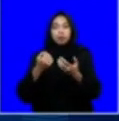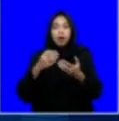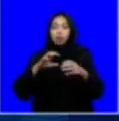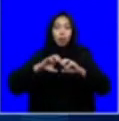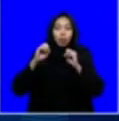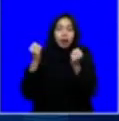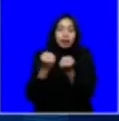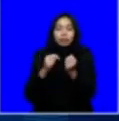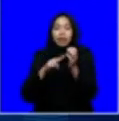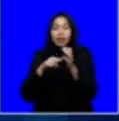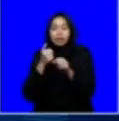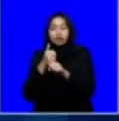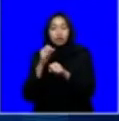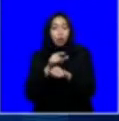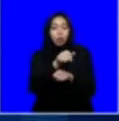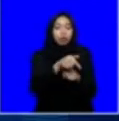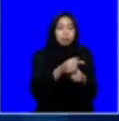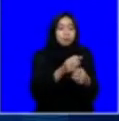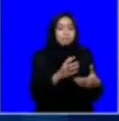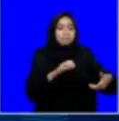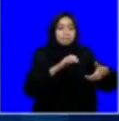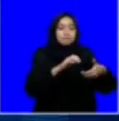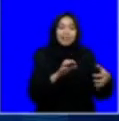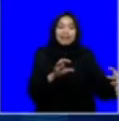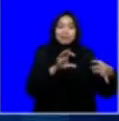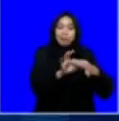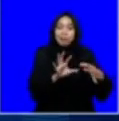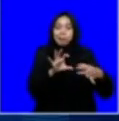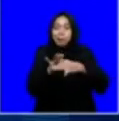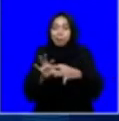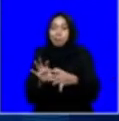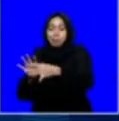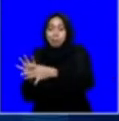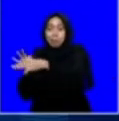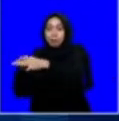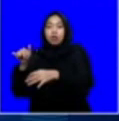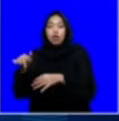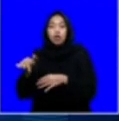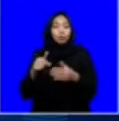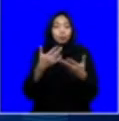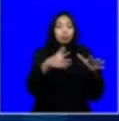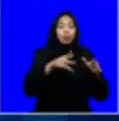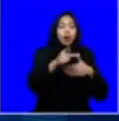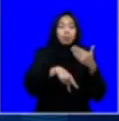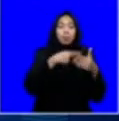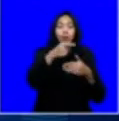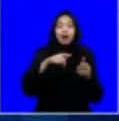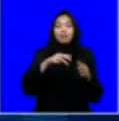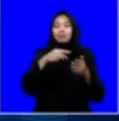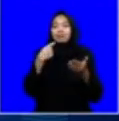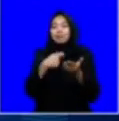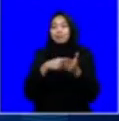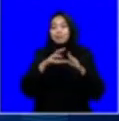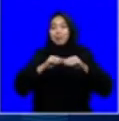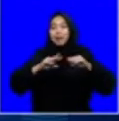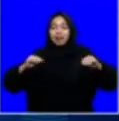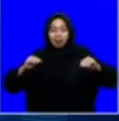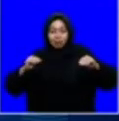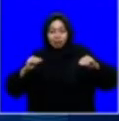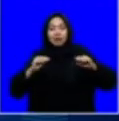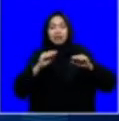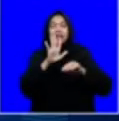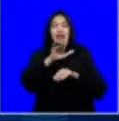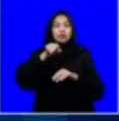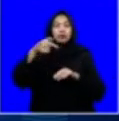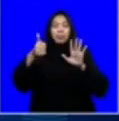untuk membuka pintunya dan menciptakan program-program 5-6 bulan full semester program di dalam institusi-institusi ini akan mendapatkan